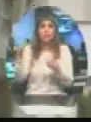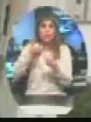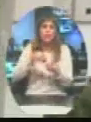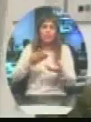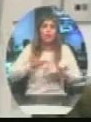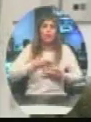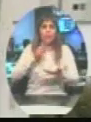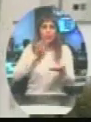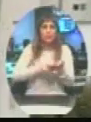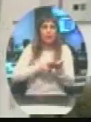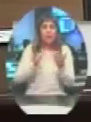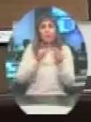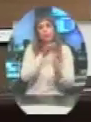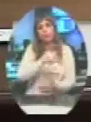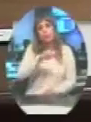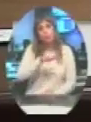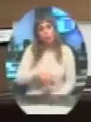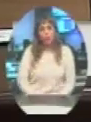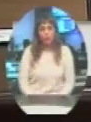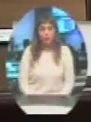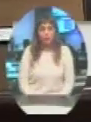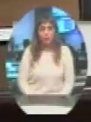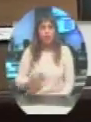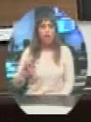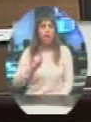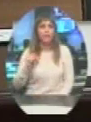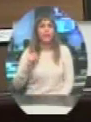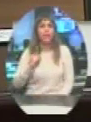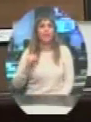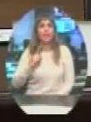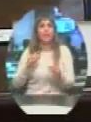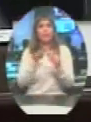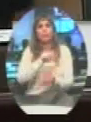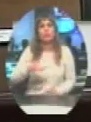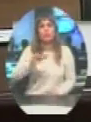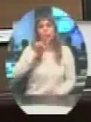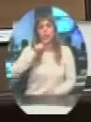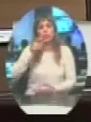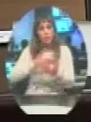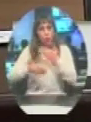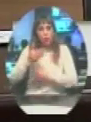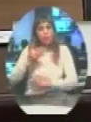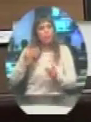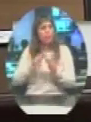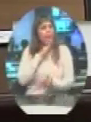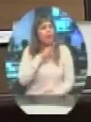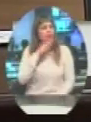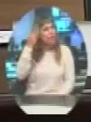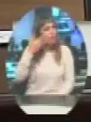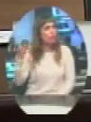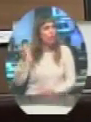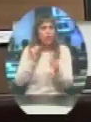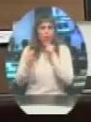לזכאים לדיור ציבורי. המתנה לדיור ציבורי בקרב עולים היא בעיה ידועה וקשה